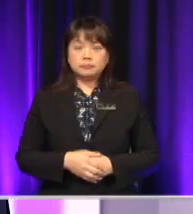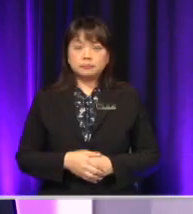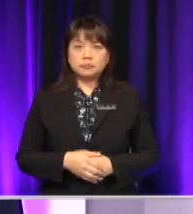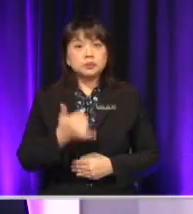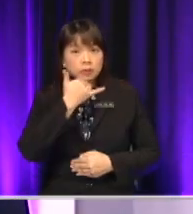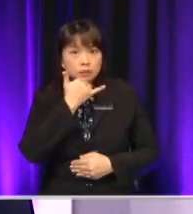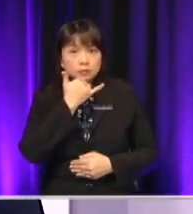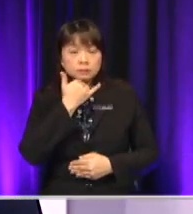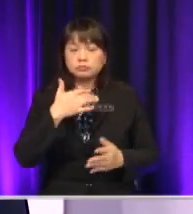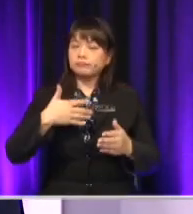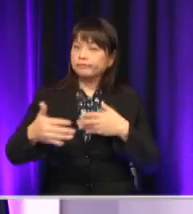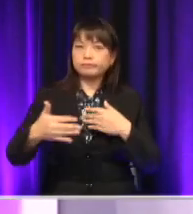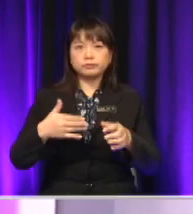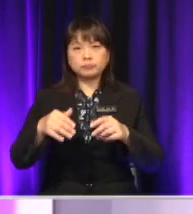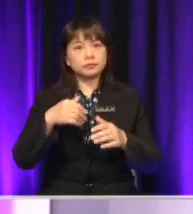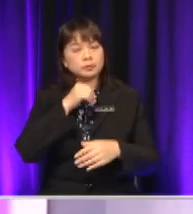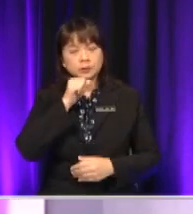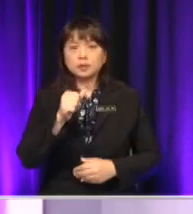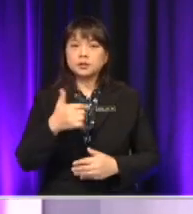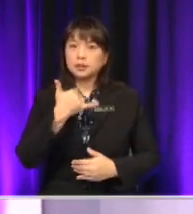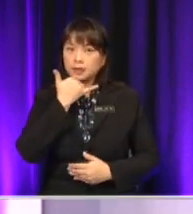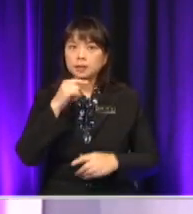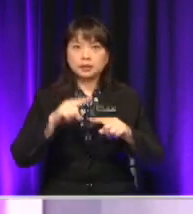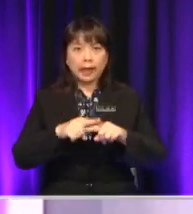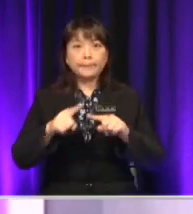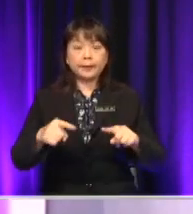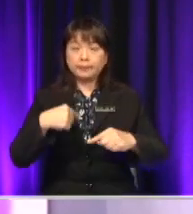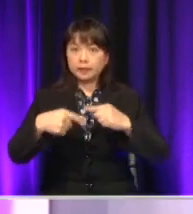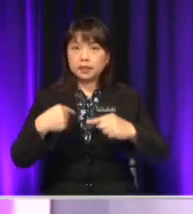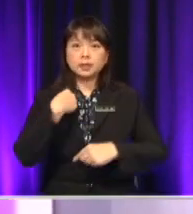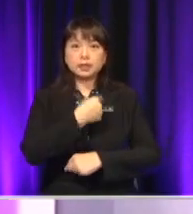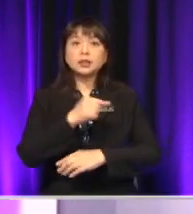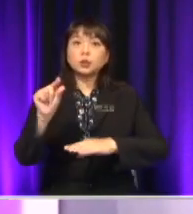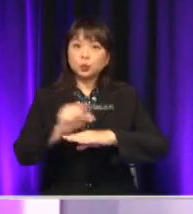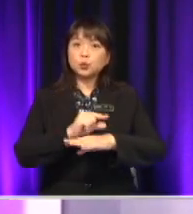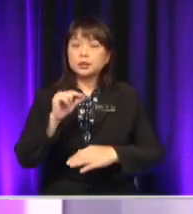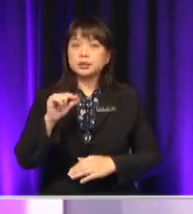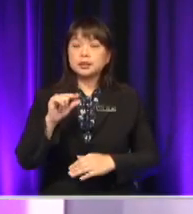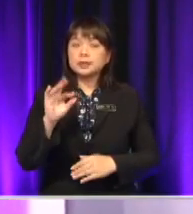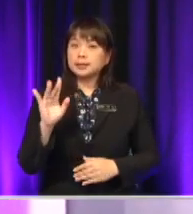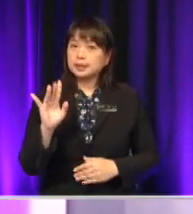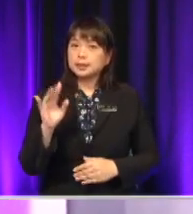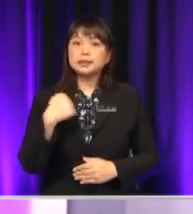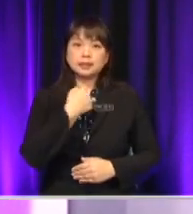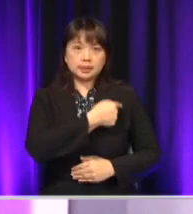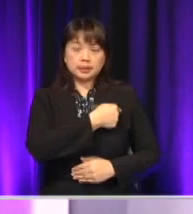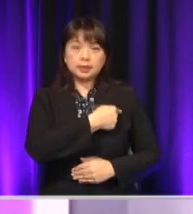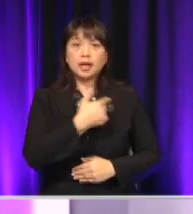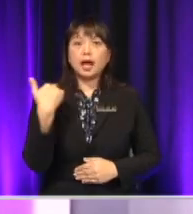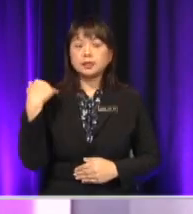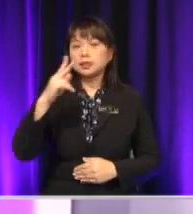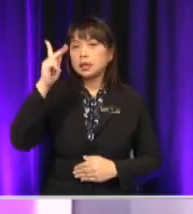pun sebenarnya. Tapi, bila kita guna jengkal ataupun guna jari kita ni, sama ke jari Hanif dengan jari